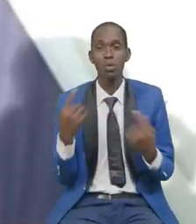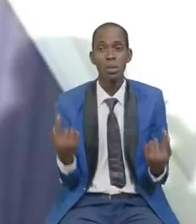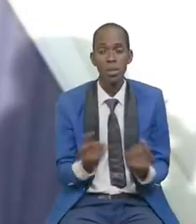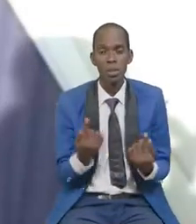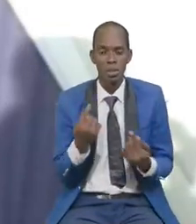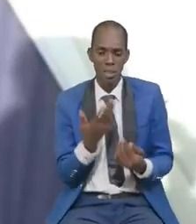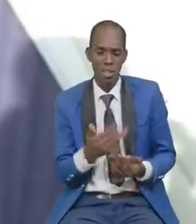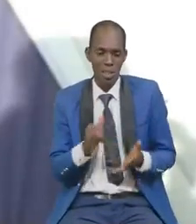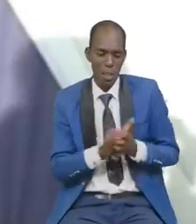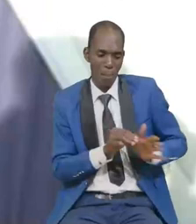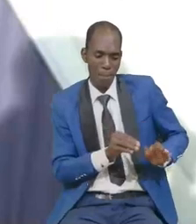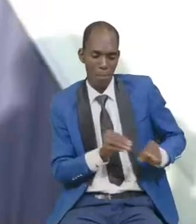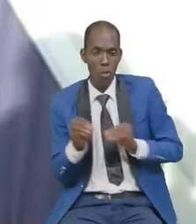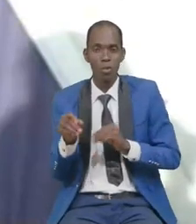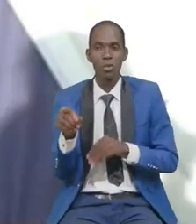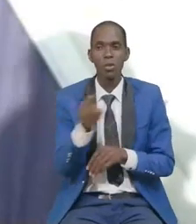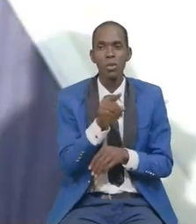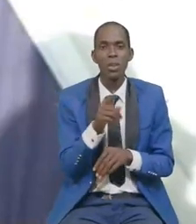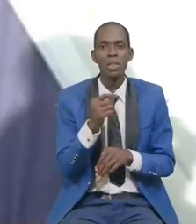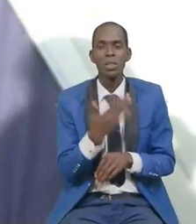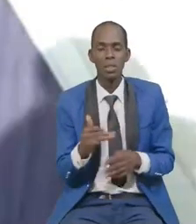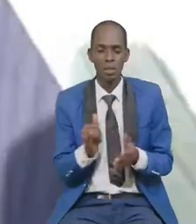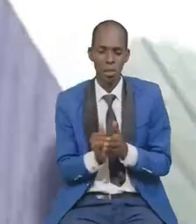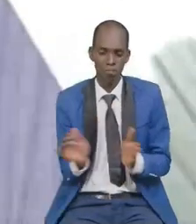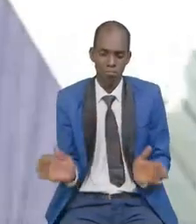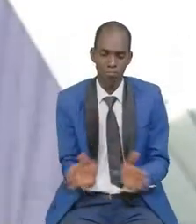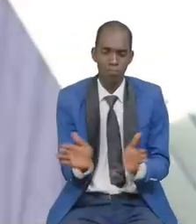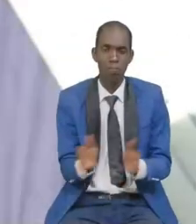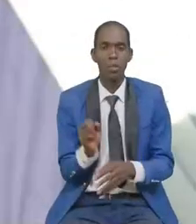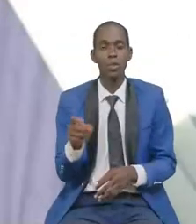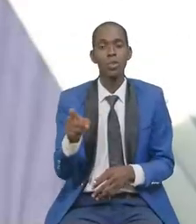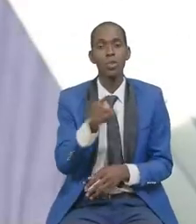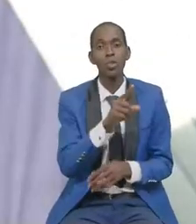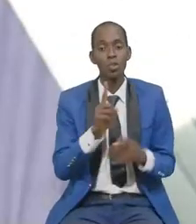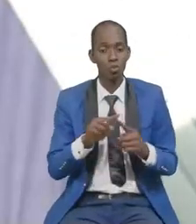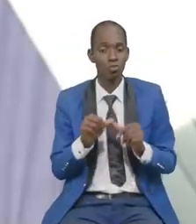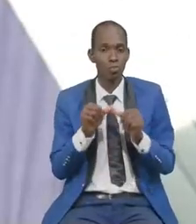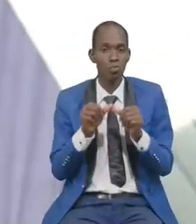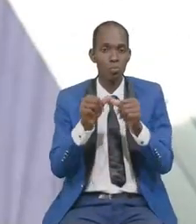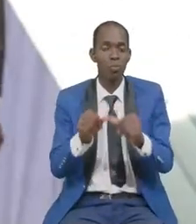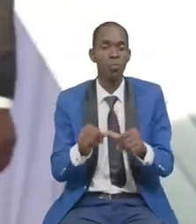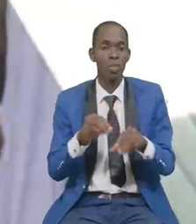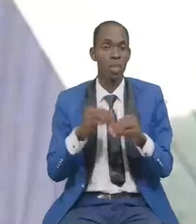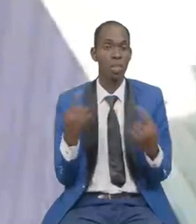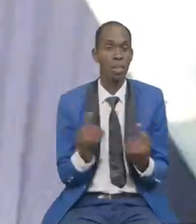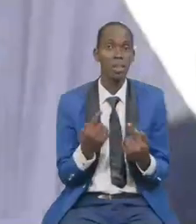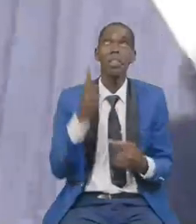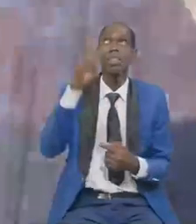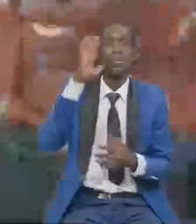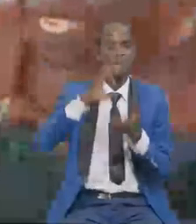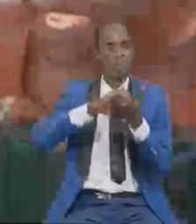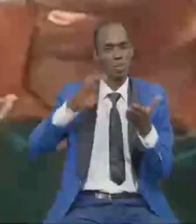t'attire, ce qui te pousse à continuer à pécher, il va se débarrasser de ça de ta